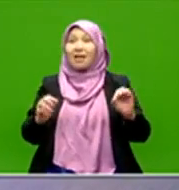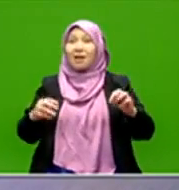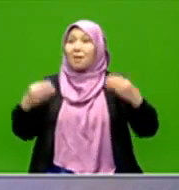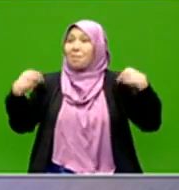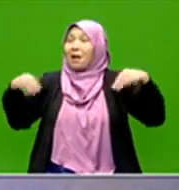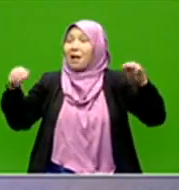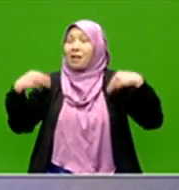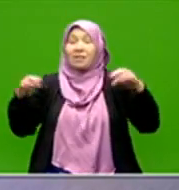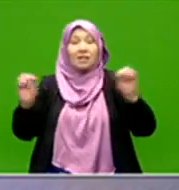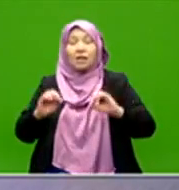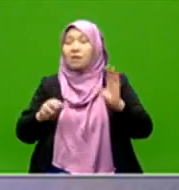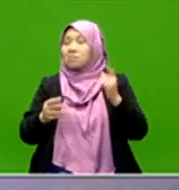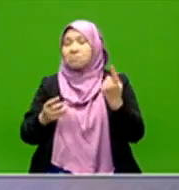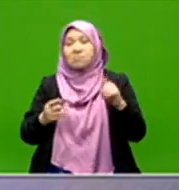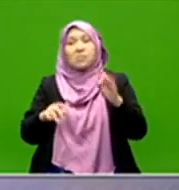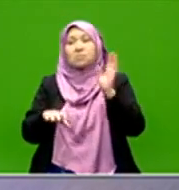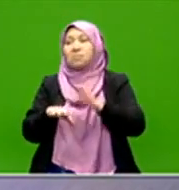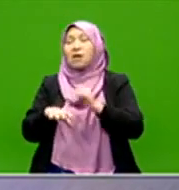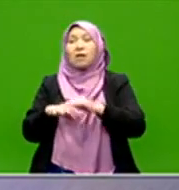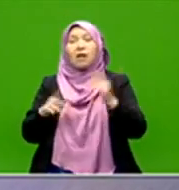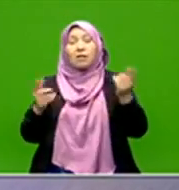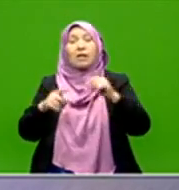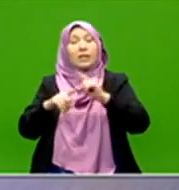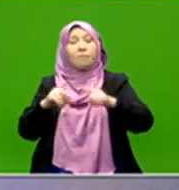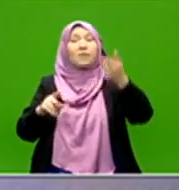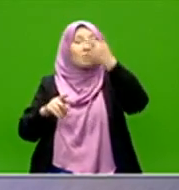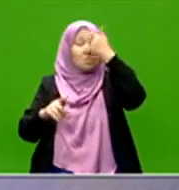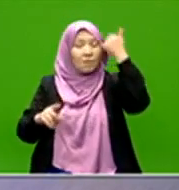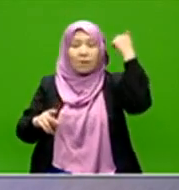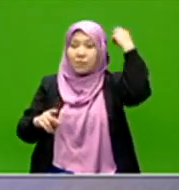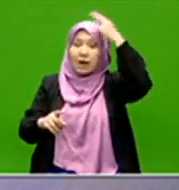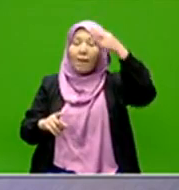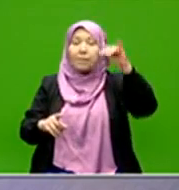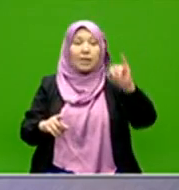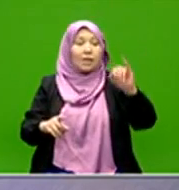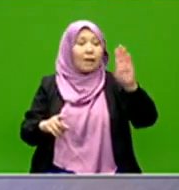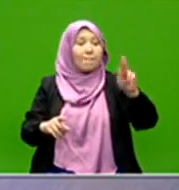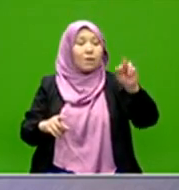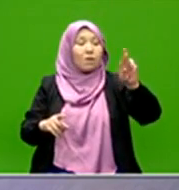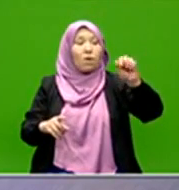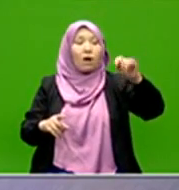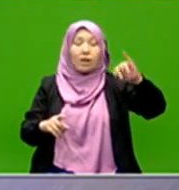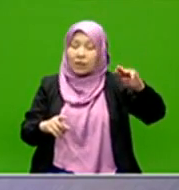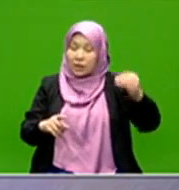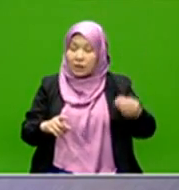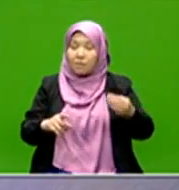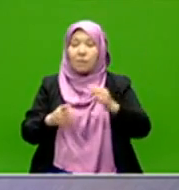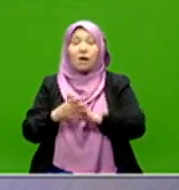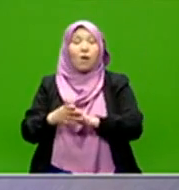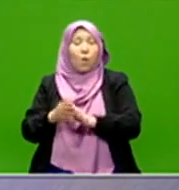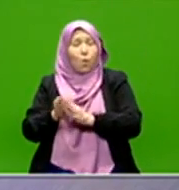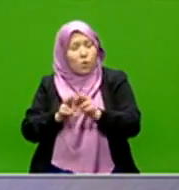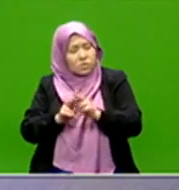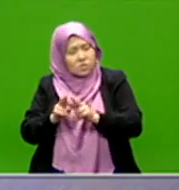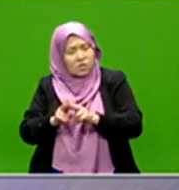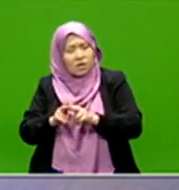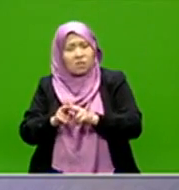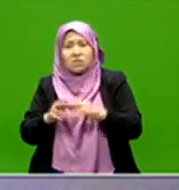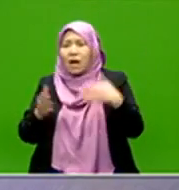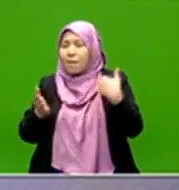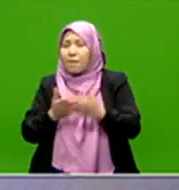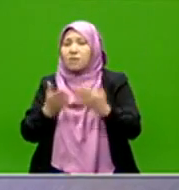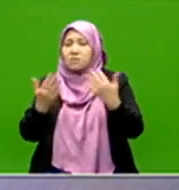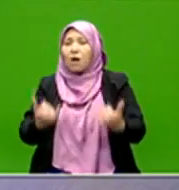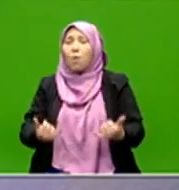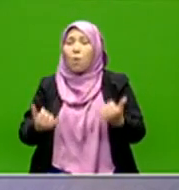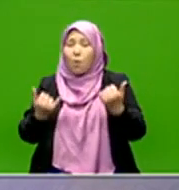ada. Panggil je adalah. Tetapi kerana Nabi Ibrahim berusaha, maka kesannya Ustaz sampai sekarang, orang yang